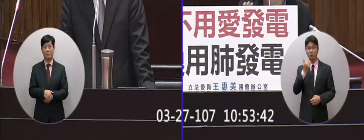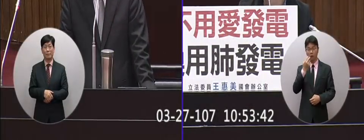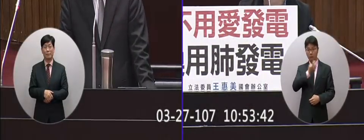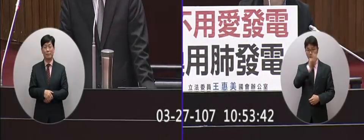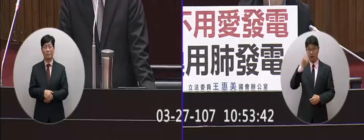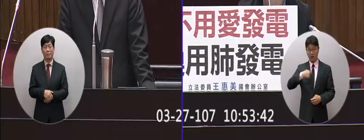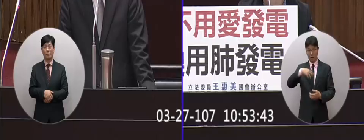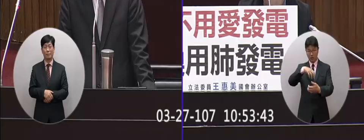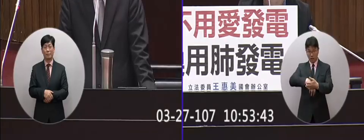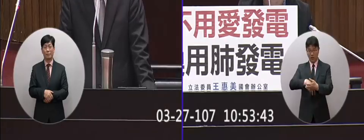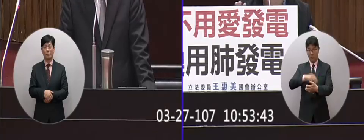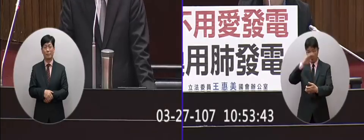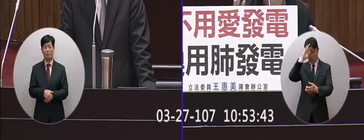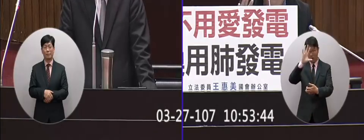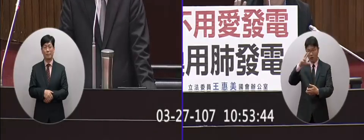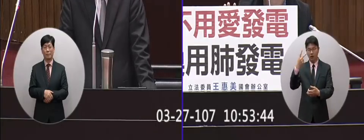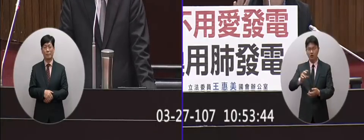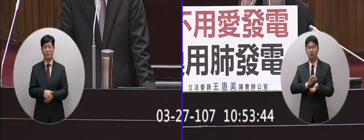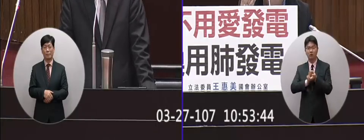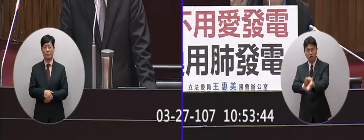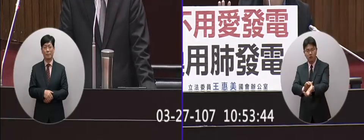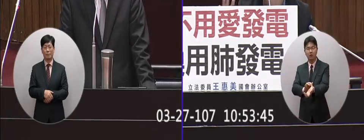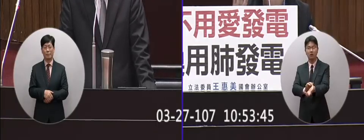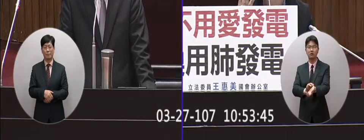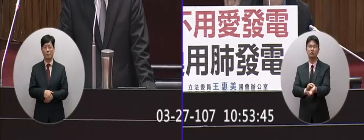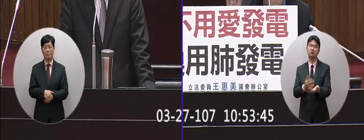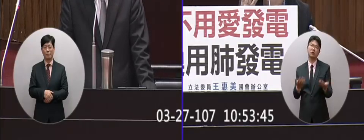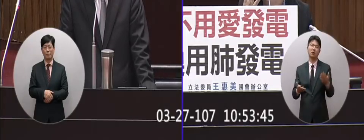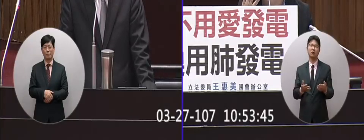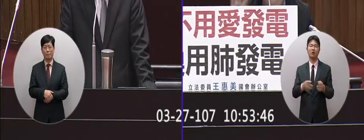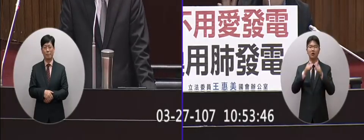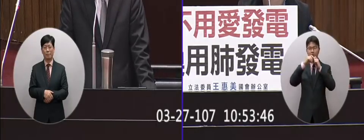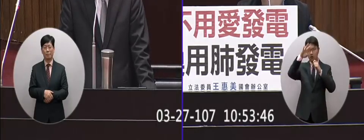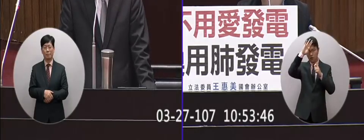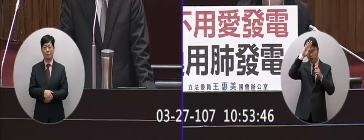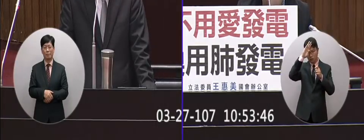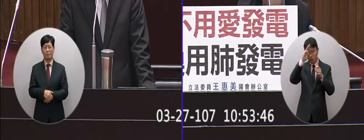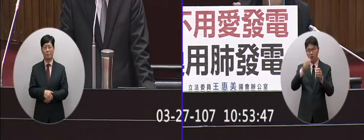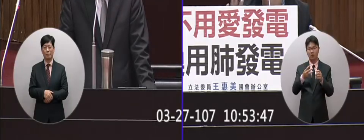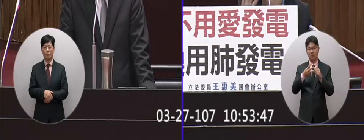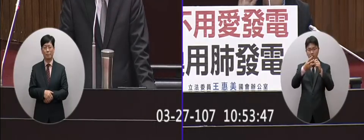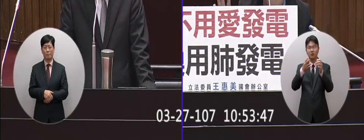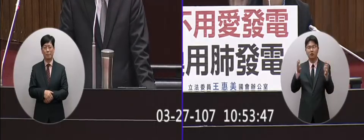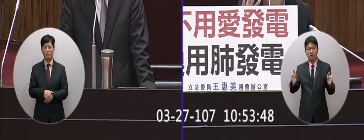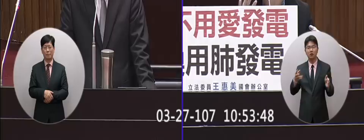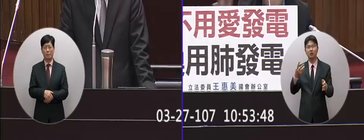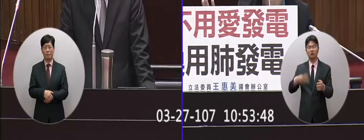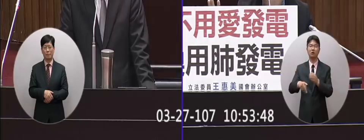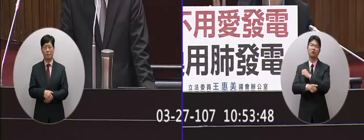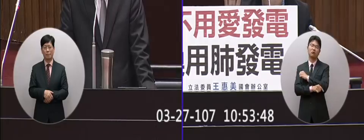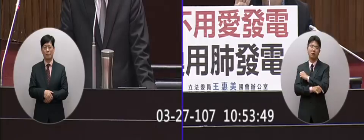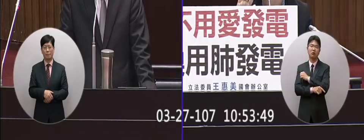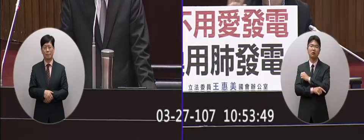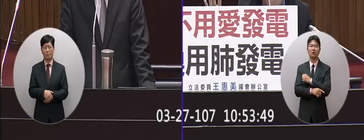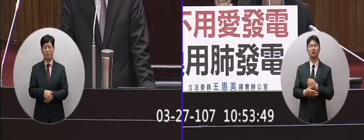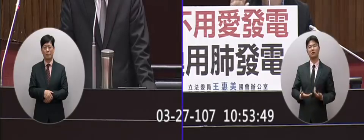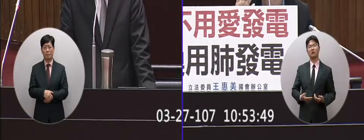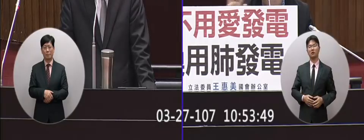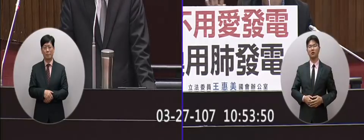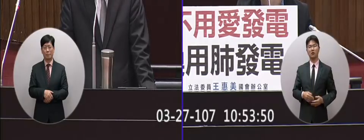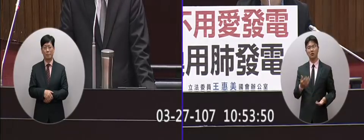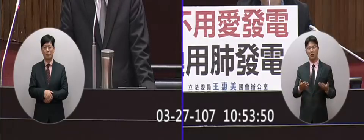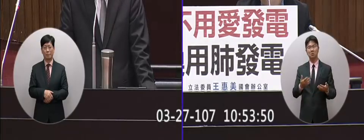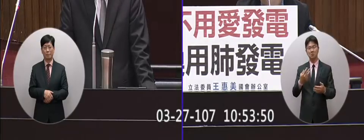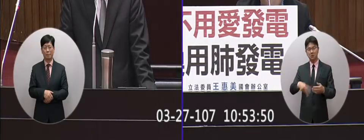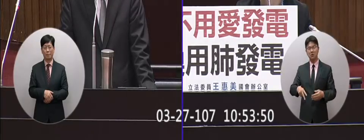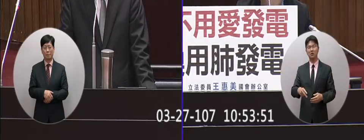状况，再去复检的状况之下，通常都是第三期或已经是癌末了。通常发现到又是肺腺癌，都是3个月